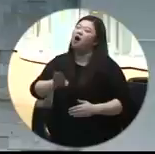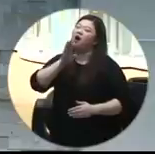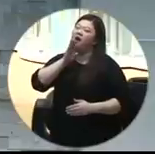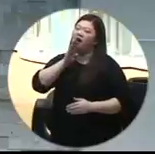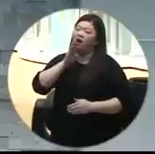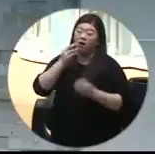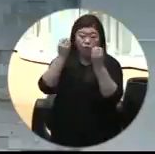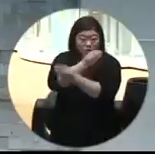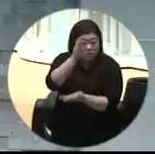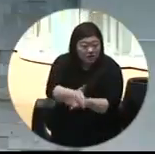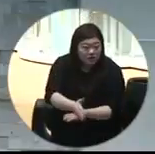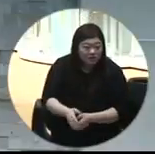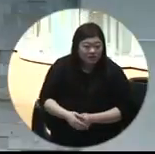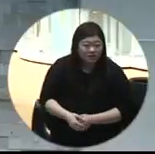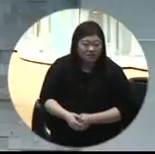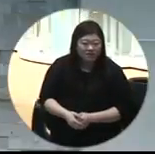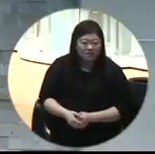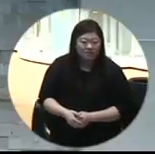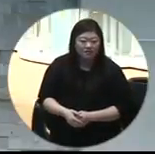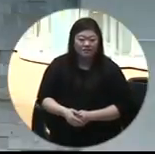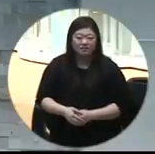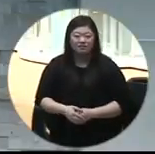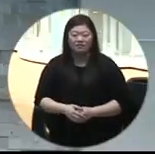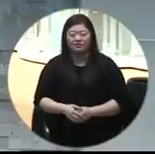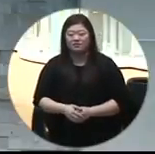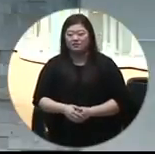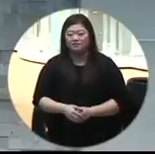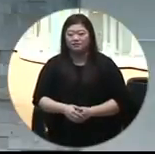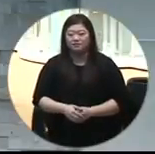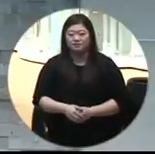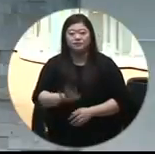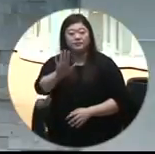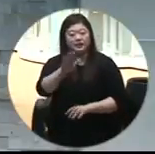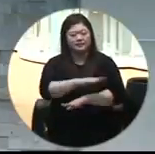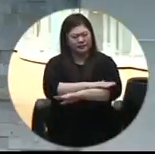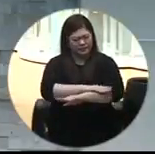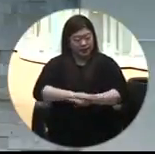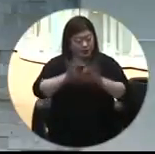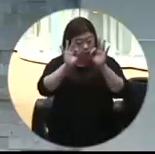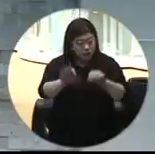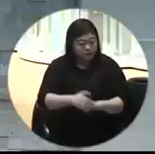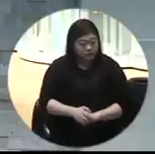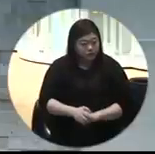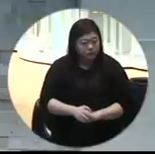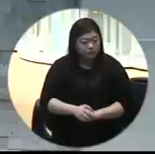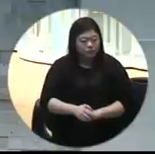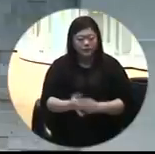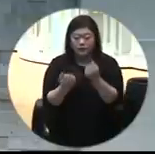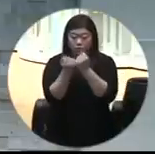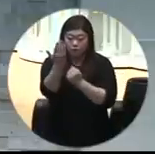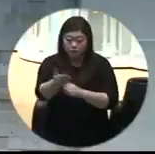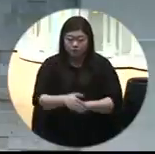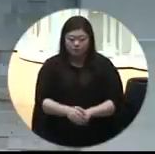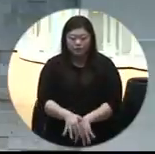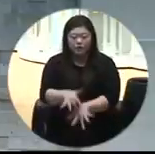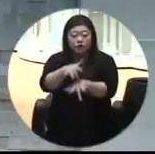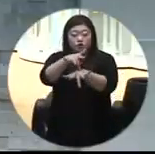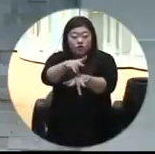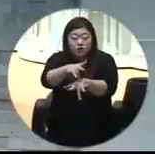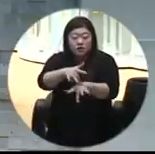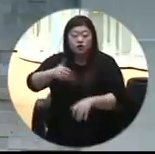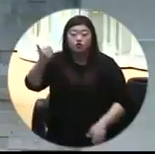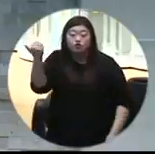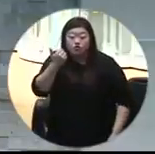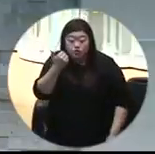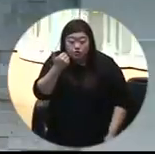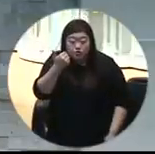대해서 정확히 설명을 드립니다. 귀신은 한마디로 말하면 사단 지배